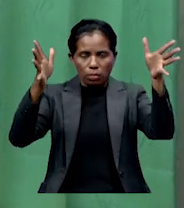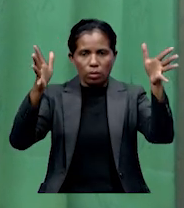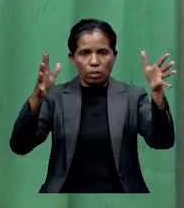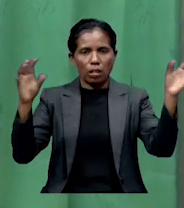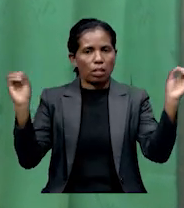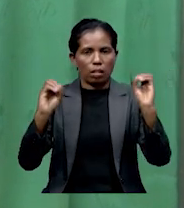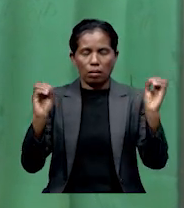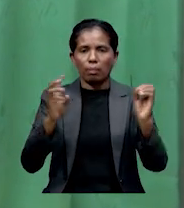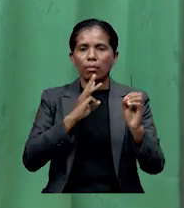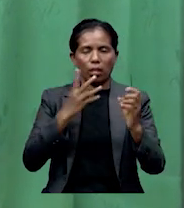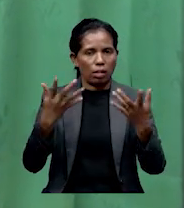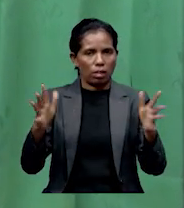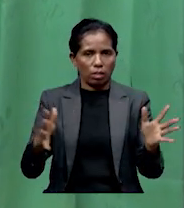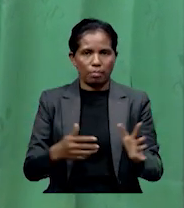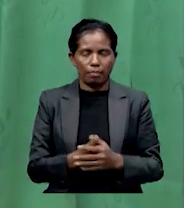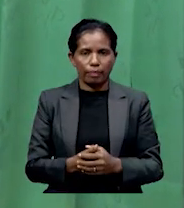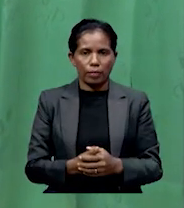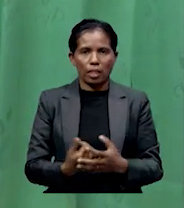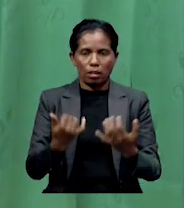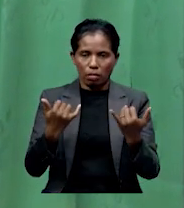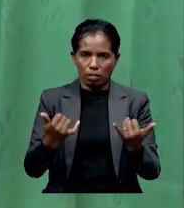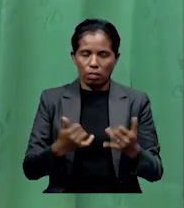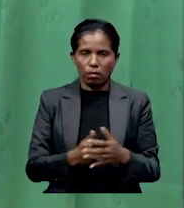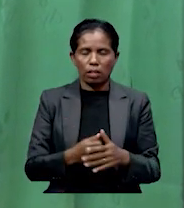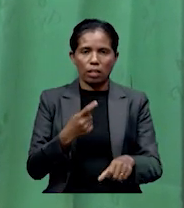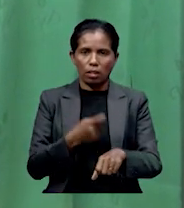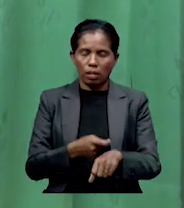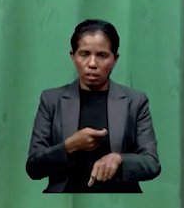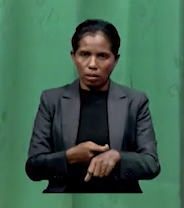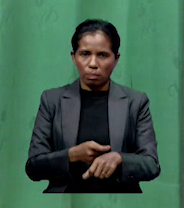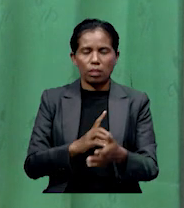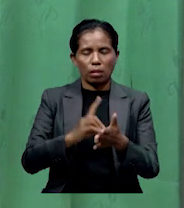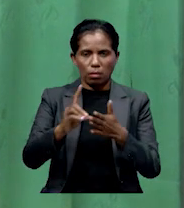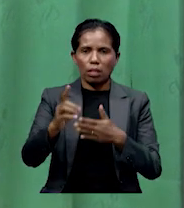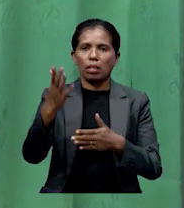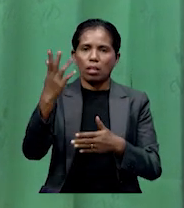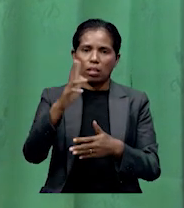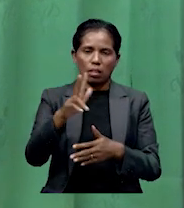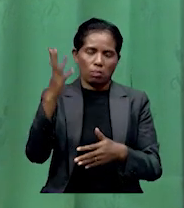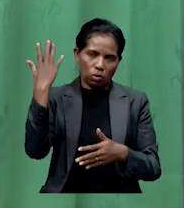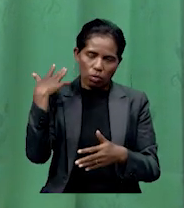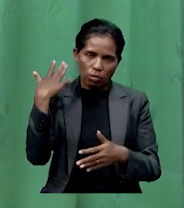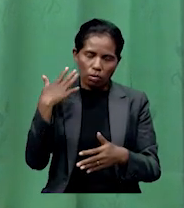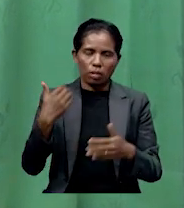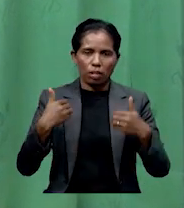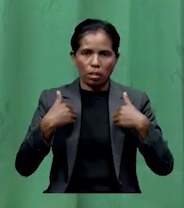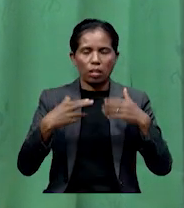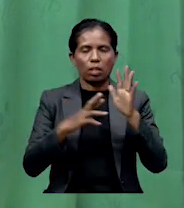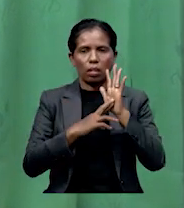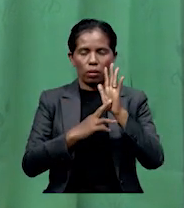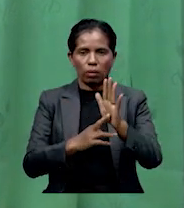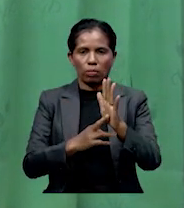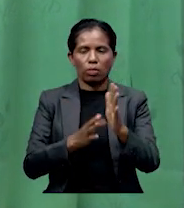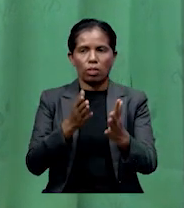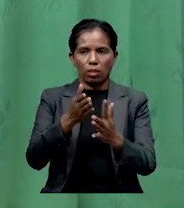menos e nune iha tempo semana hirak ba kotuk iha relator tama si ita